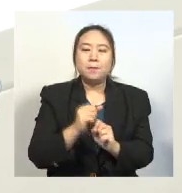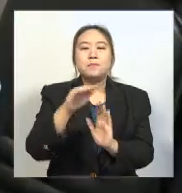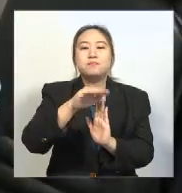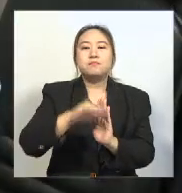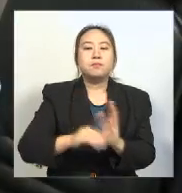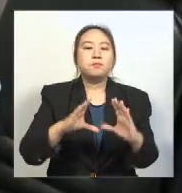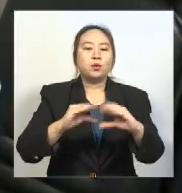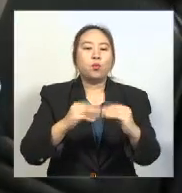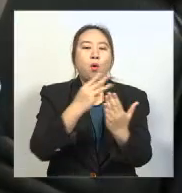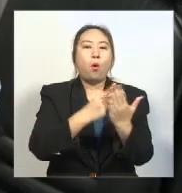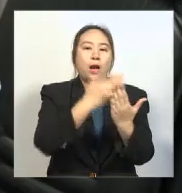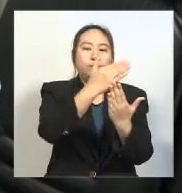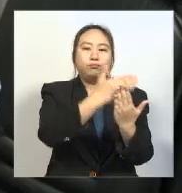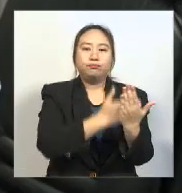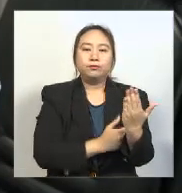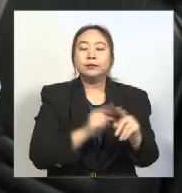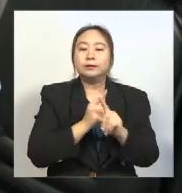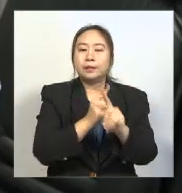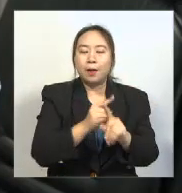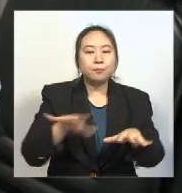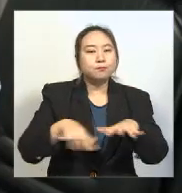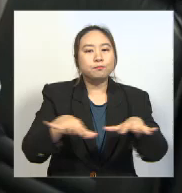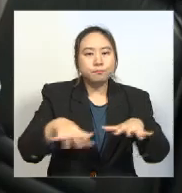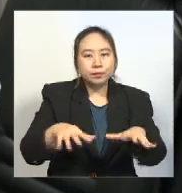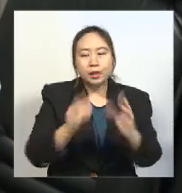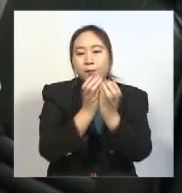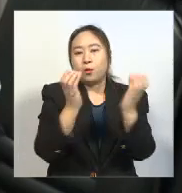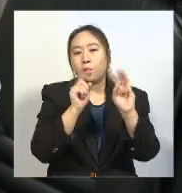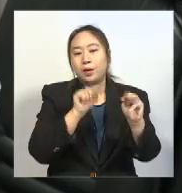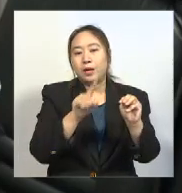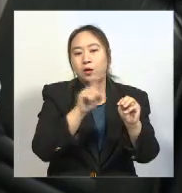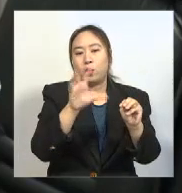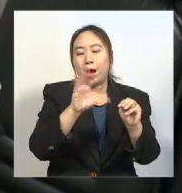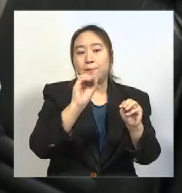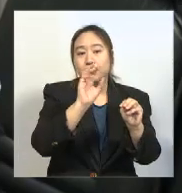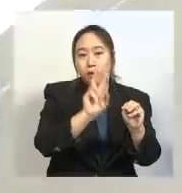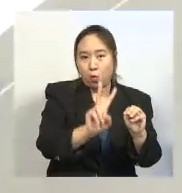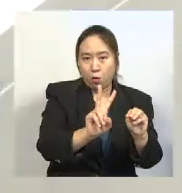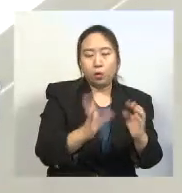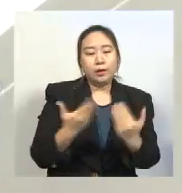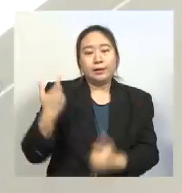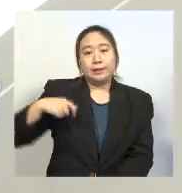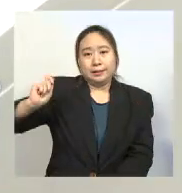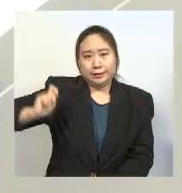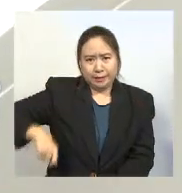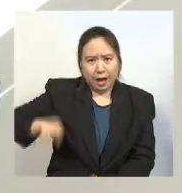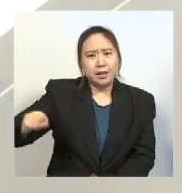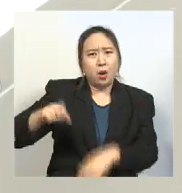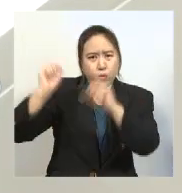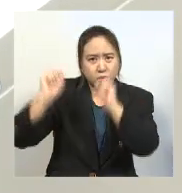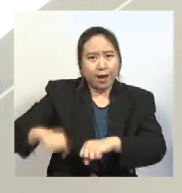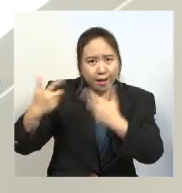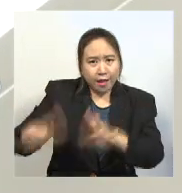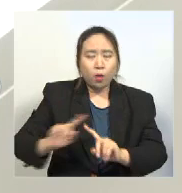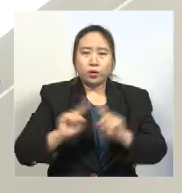ระซึ่งเป็นการอภิปรายทั่วไปตามรัฐธรรมนูญมาตรา152แม้ว่าศาลรัฐธรรมนูญจะวินิจฉัยแล้วแต่ว่าส